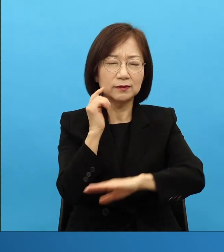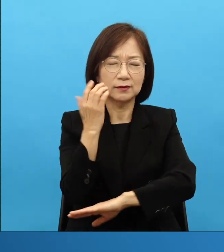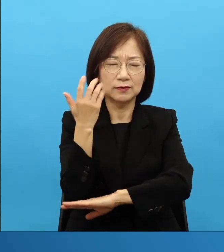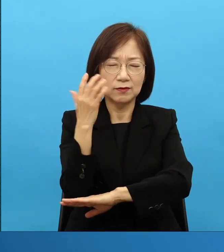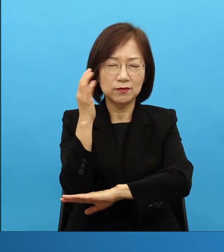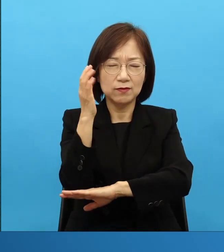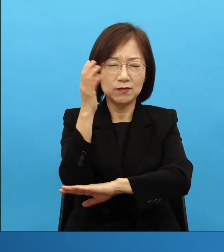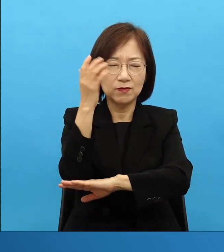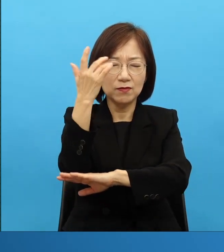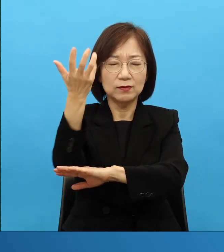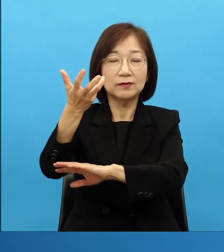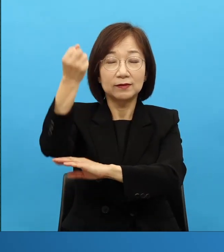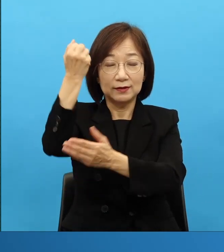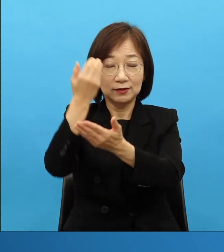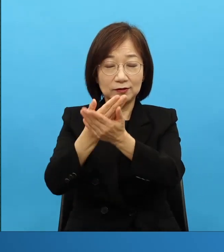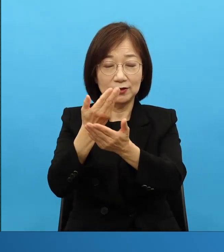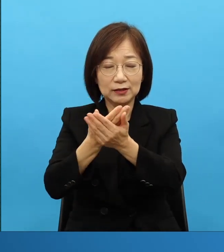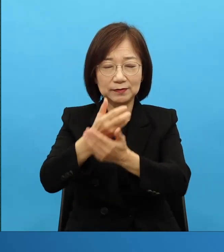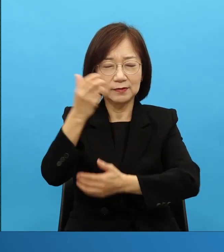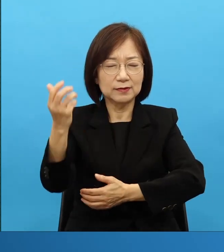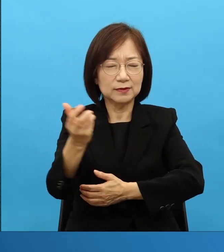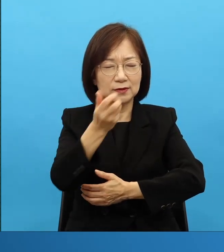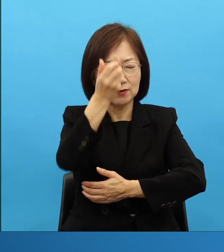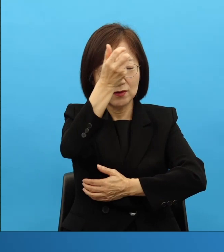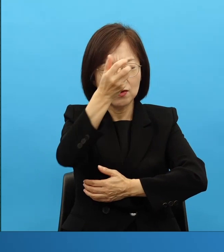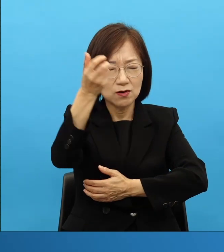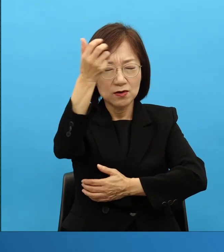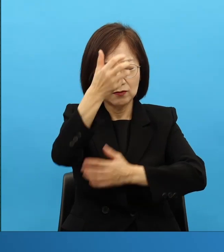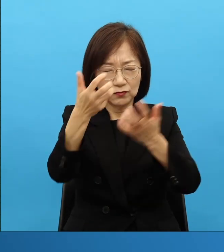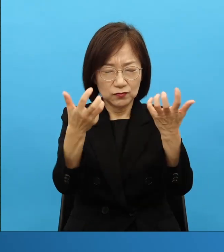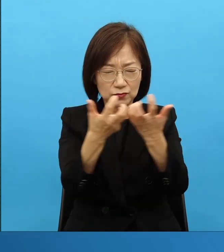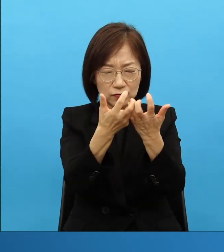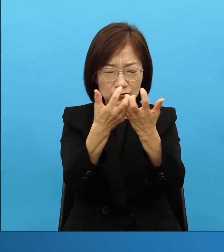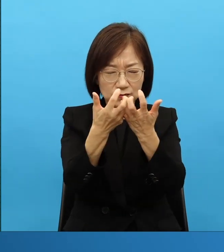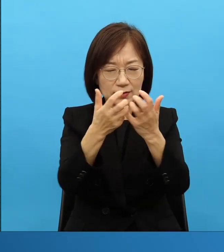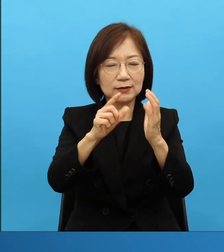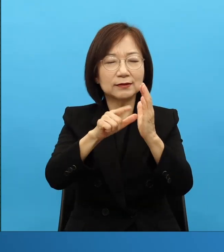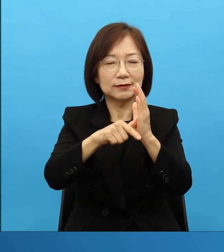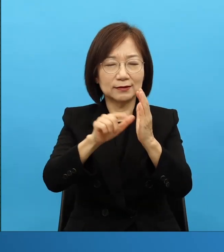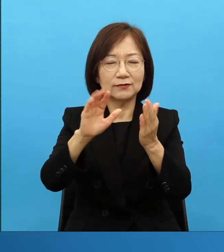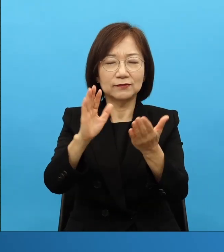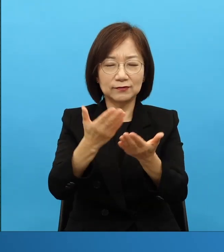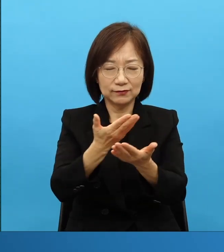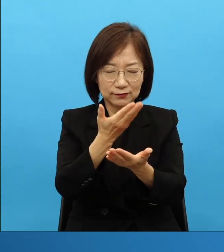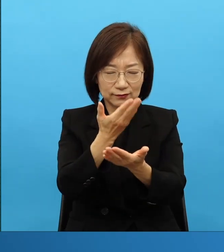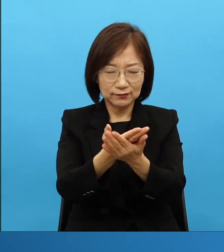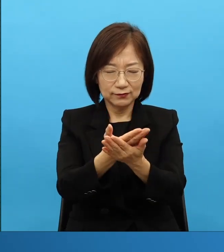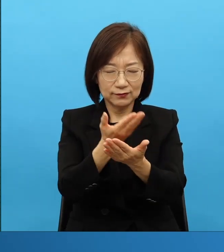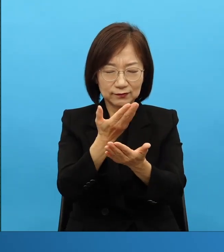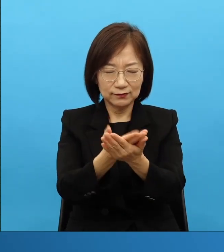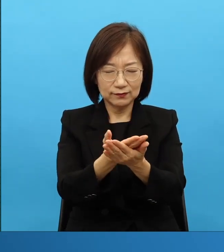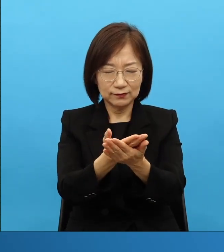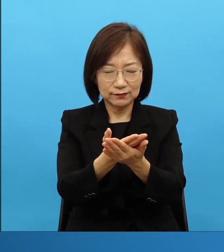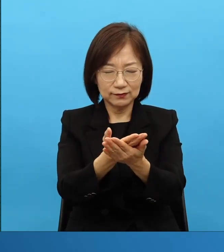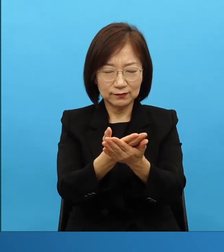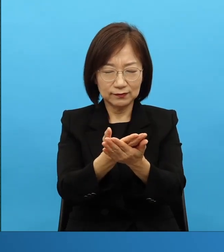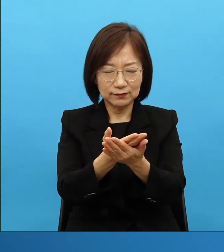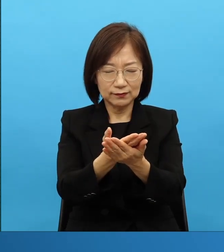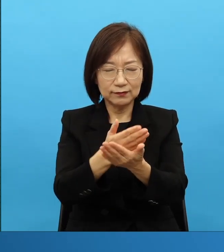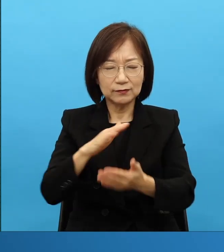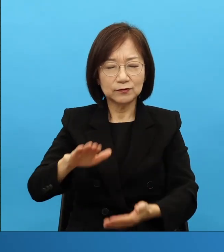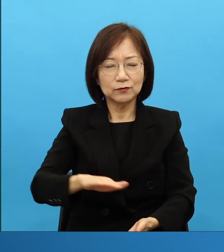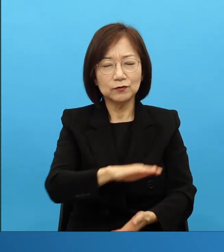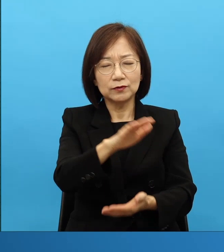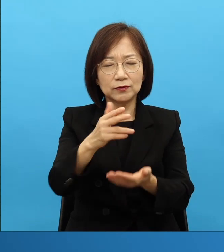충만하게 역사하여 주옵소서. May the triune God be glorified through our worship, and may your spirit work fully in us. 우리